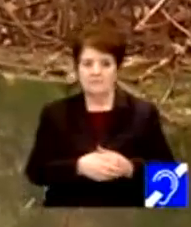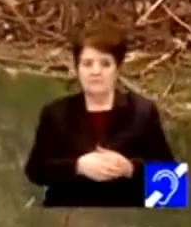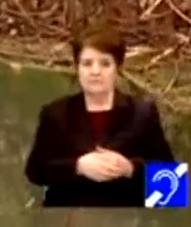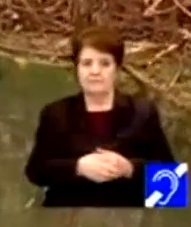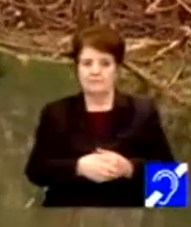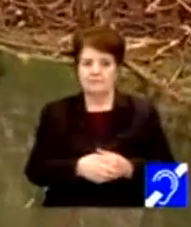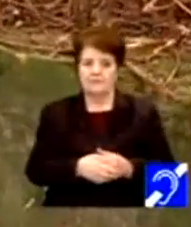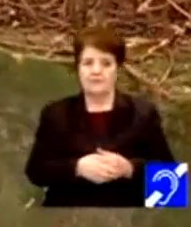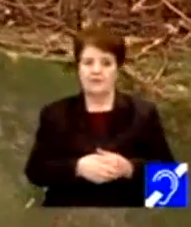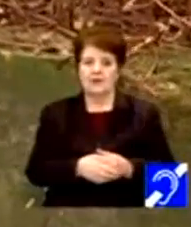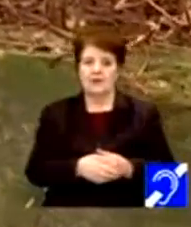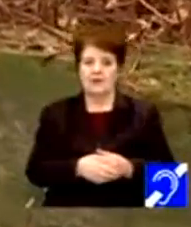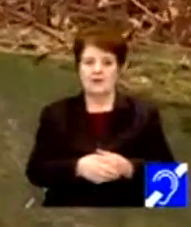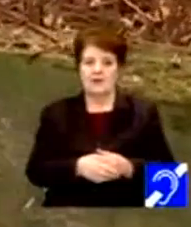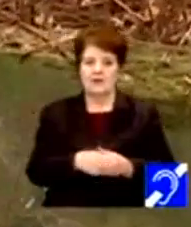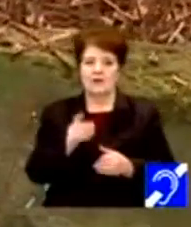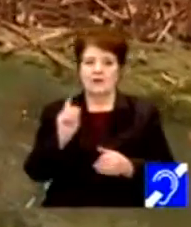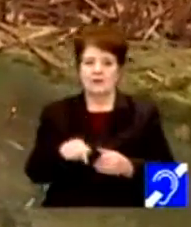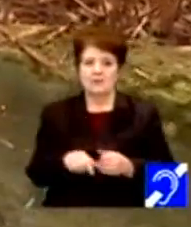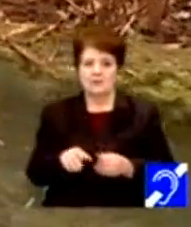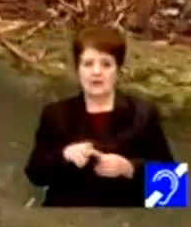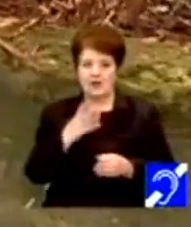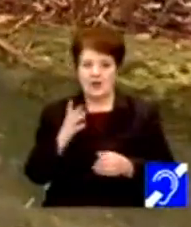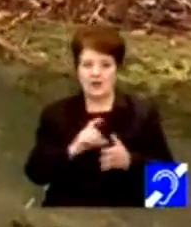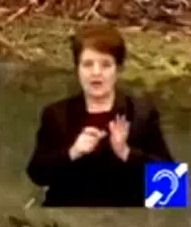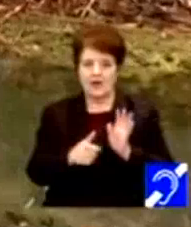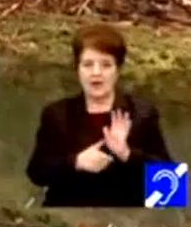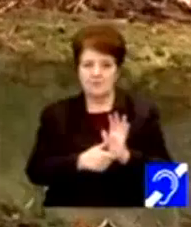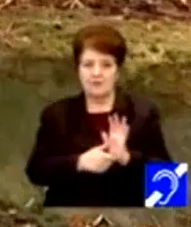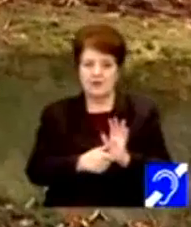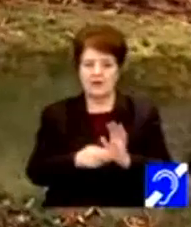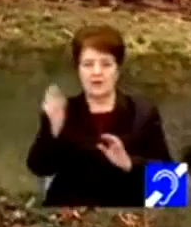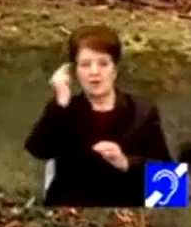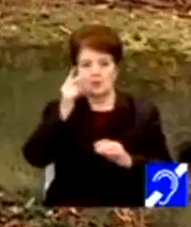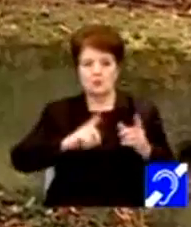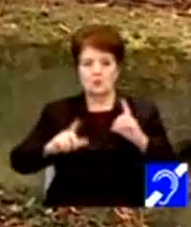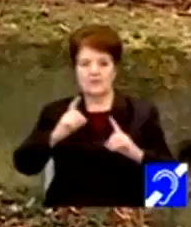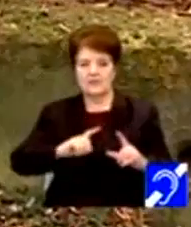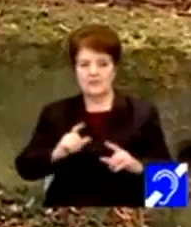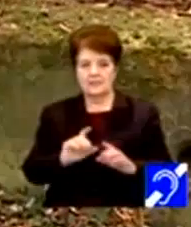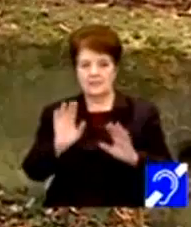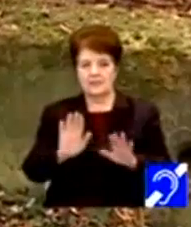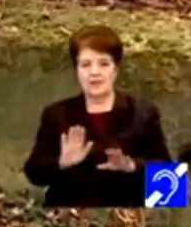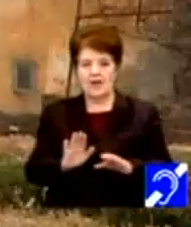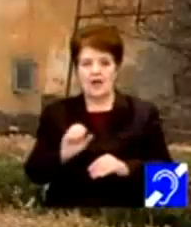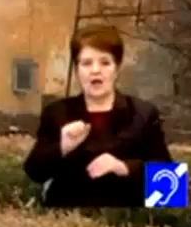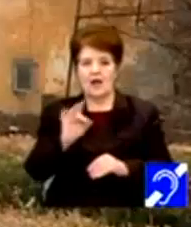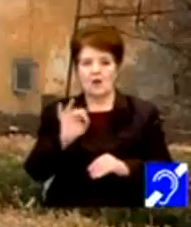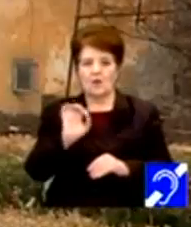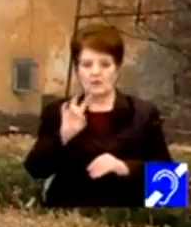așa ea, o formă, în care erau camere în care stăteau studenții. Aron Pumnu